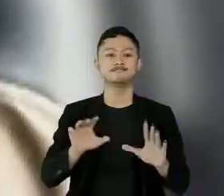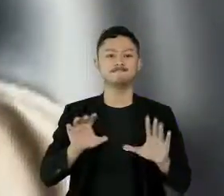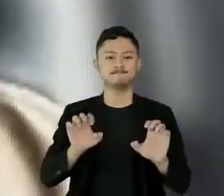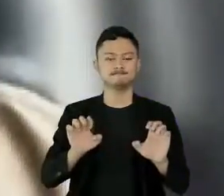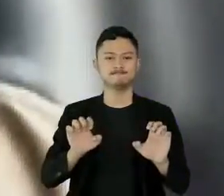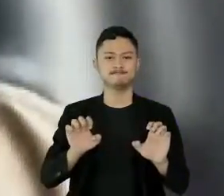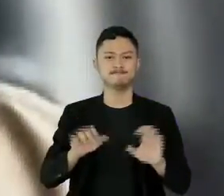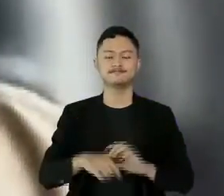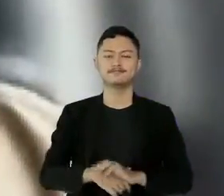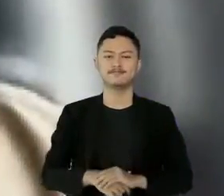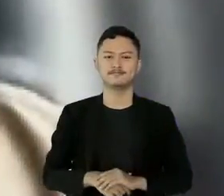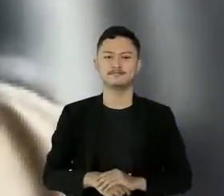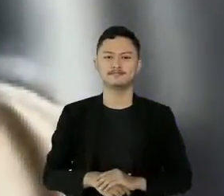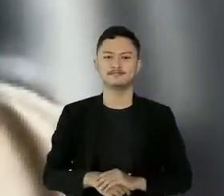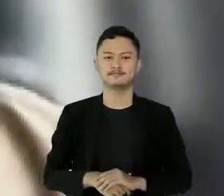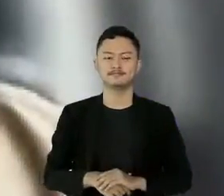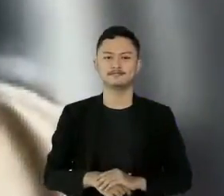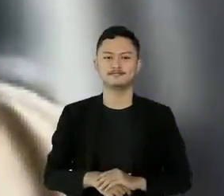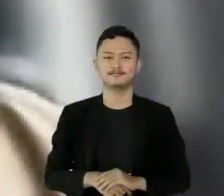lebih dari